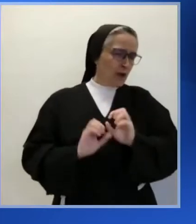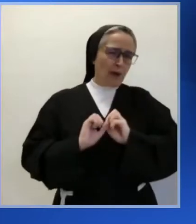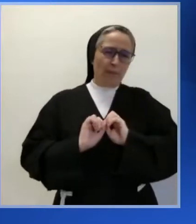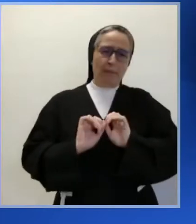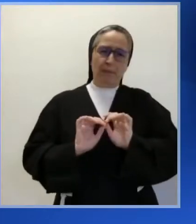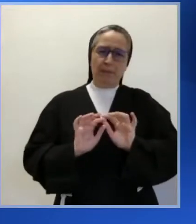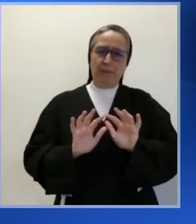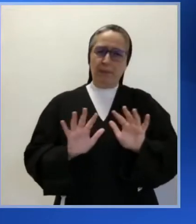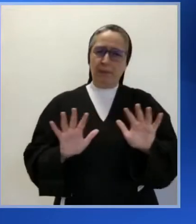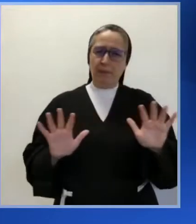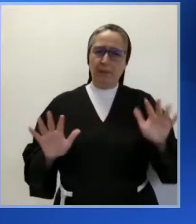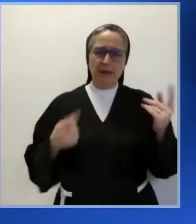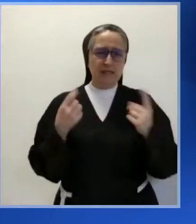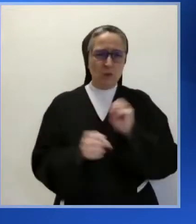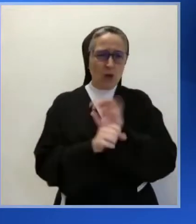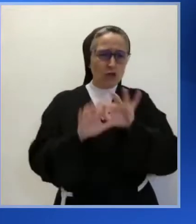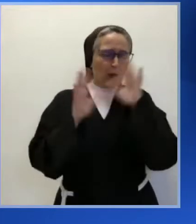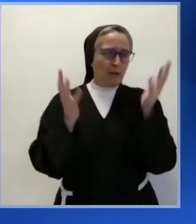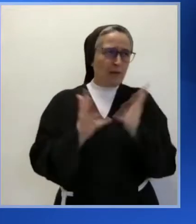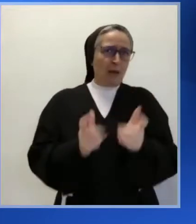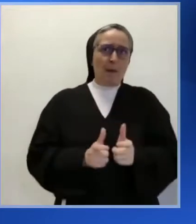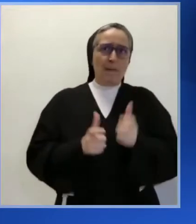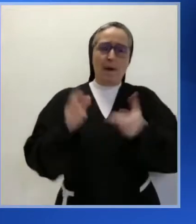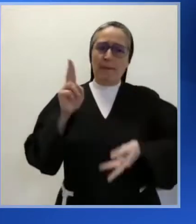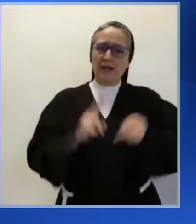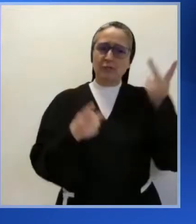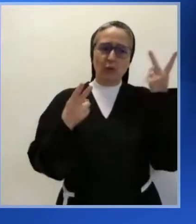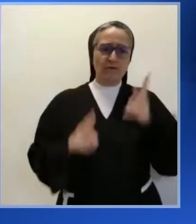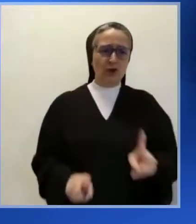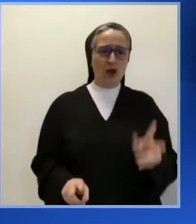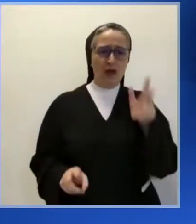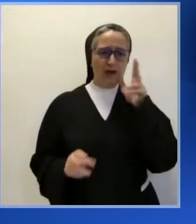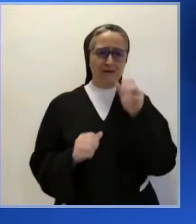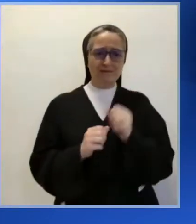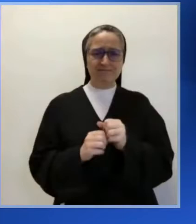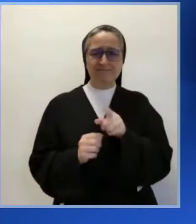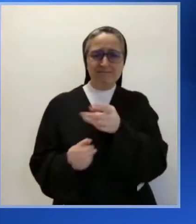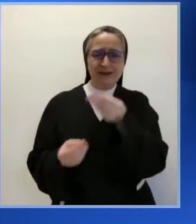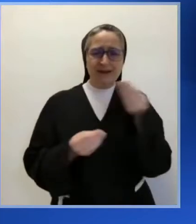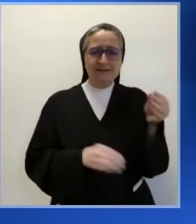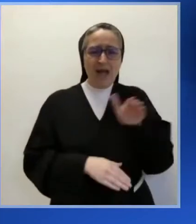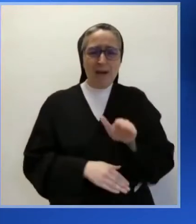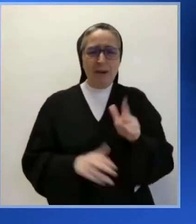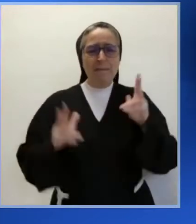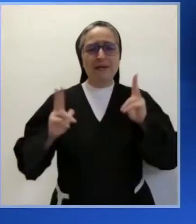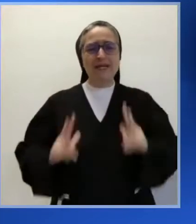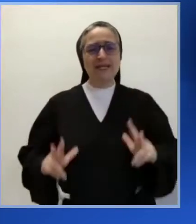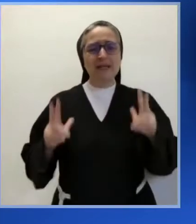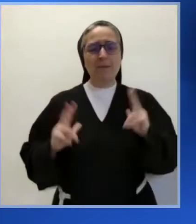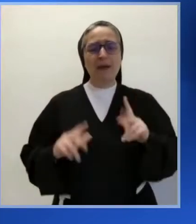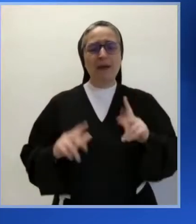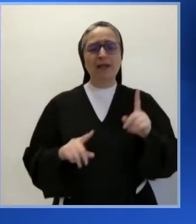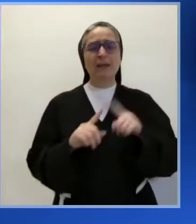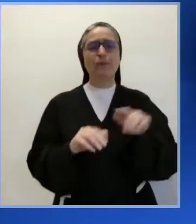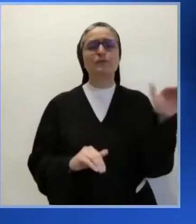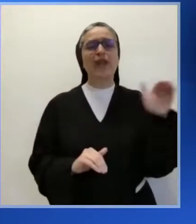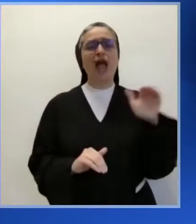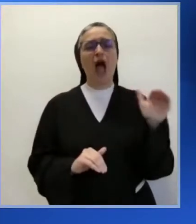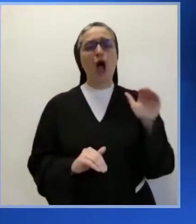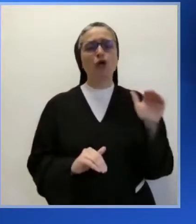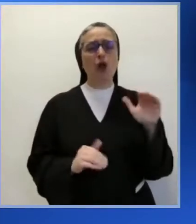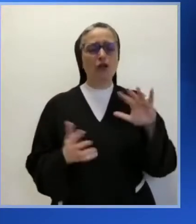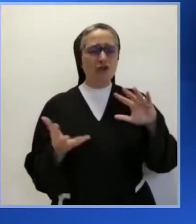questo tempo di pandemia. Offri speranza ai bambini e agli adolescenti fatti oggetto